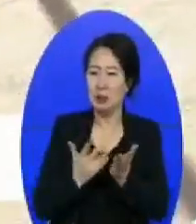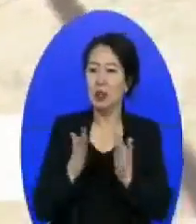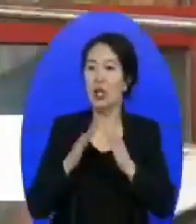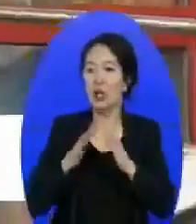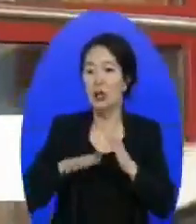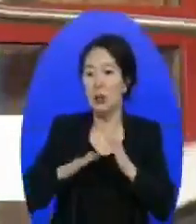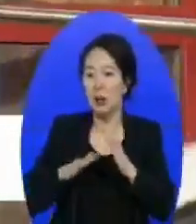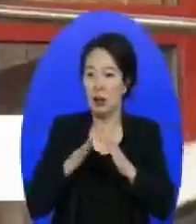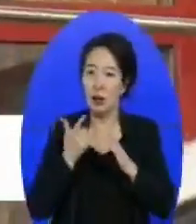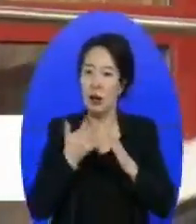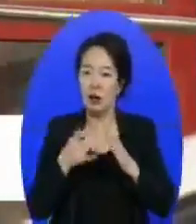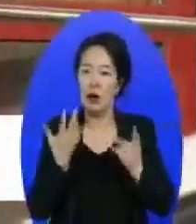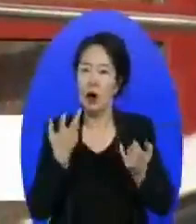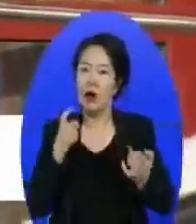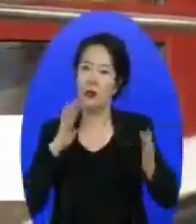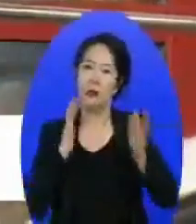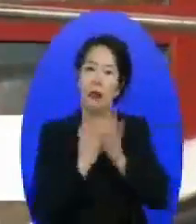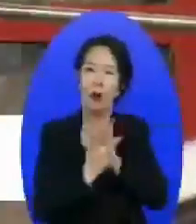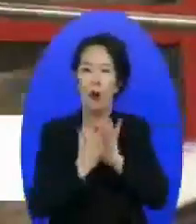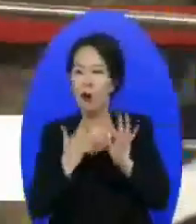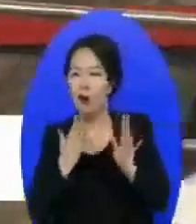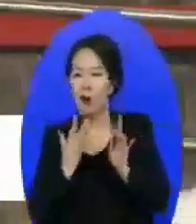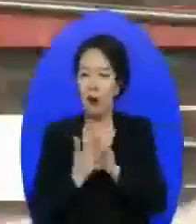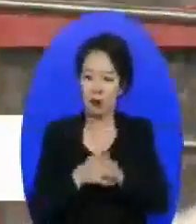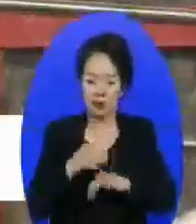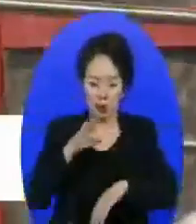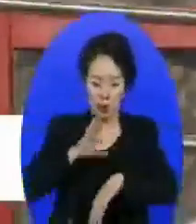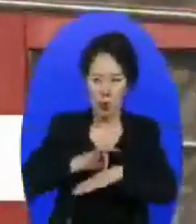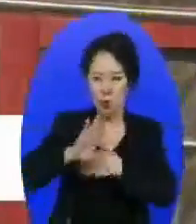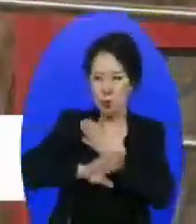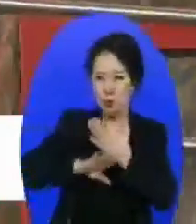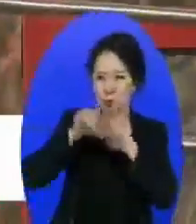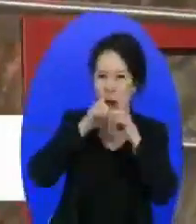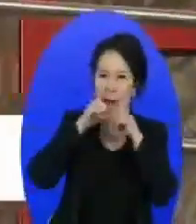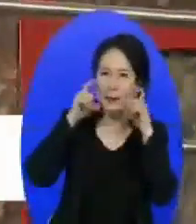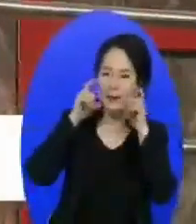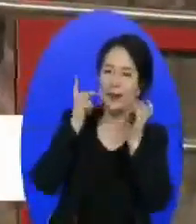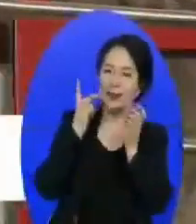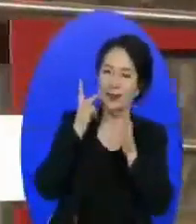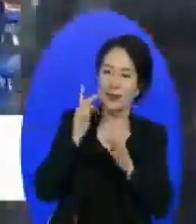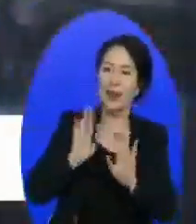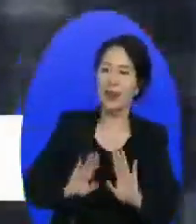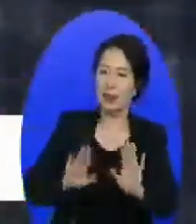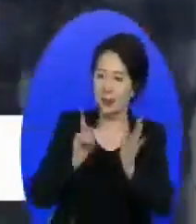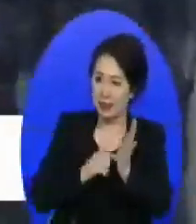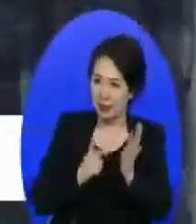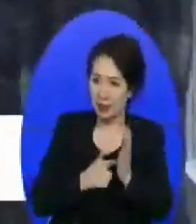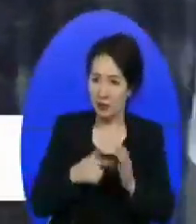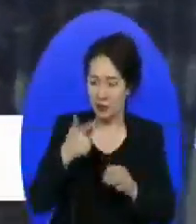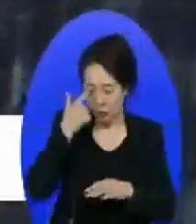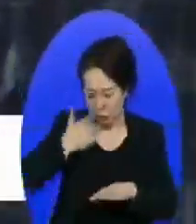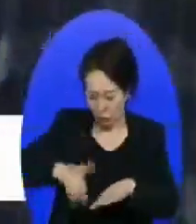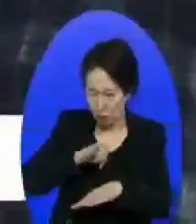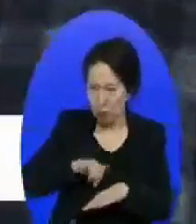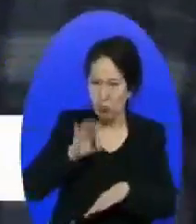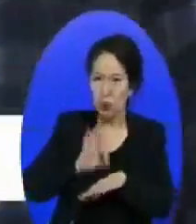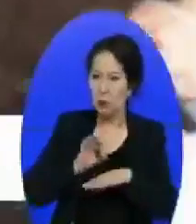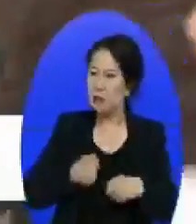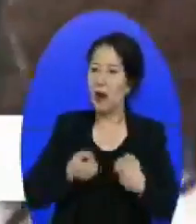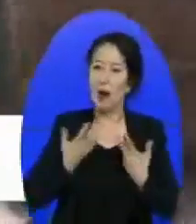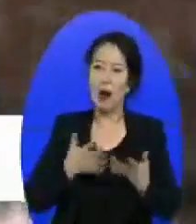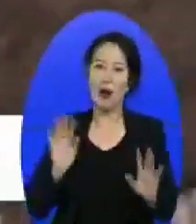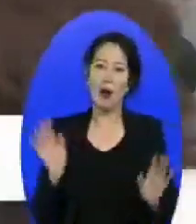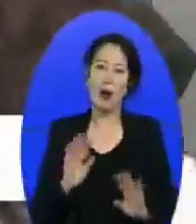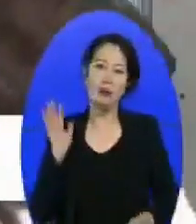байх. Олон нийтийн газраар явахдаа халдвараас сэргийлэн амны хаалт тогтмол зүүх шаардлагатай. Гэтэл манай улсад энэ өвчлөлд илрээгүй